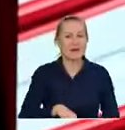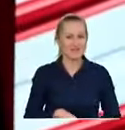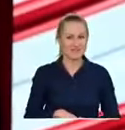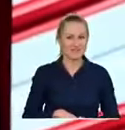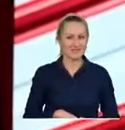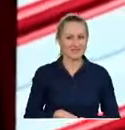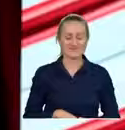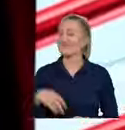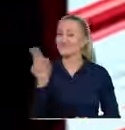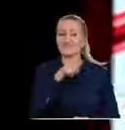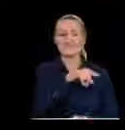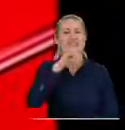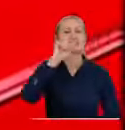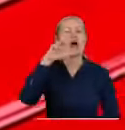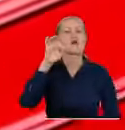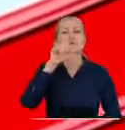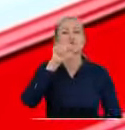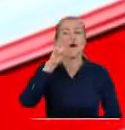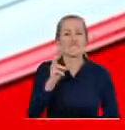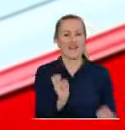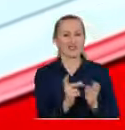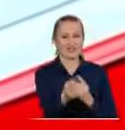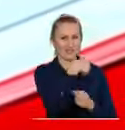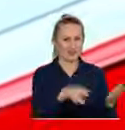To Jarosław Kaczyński przed państwem występuje.